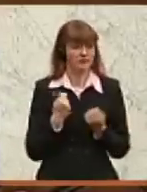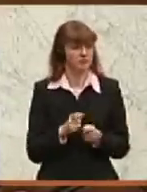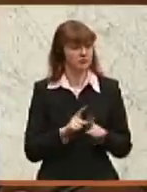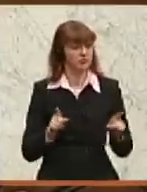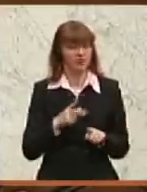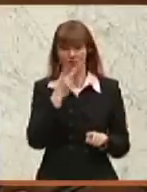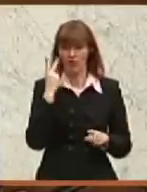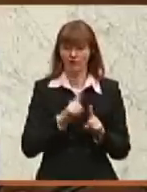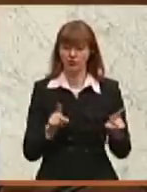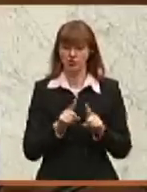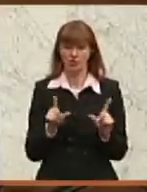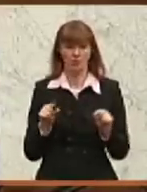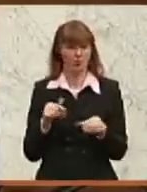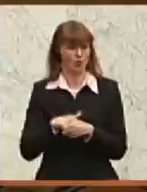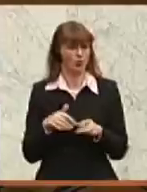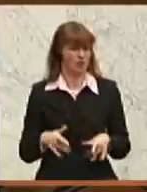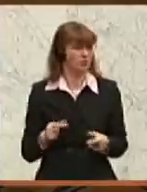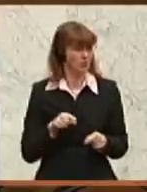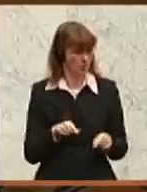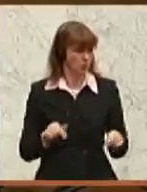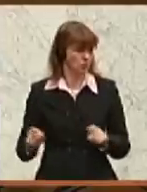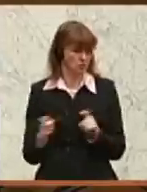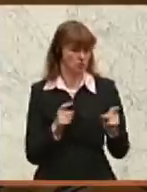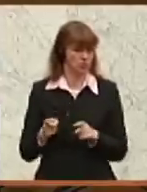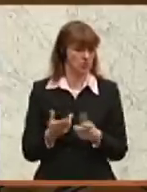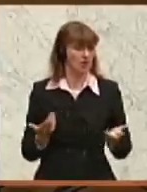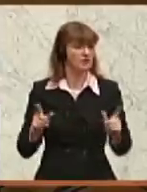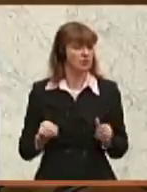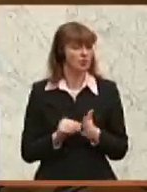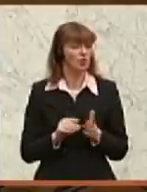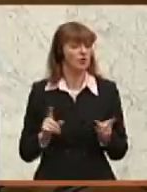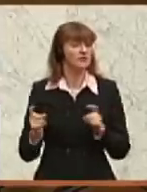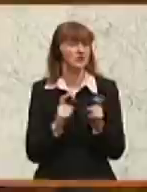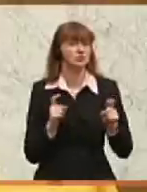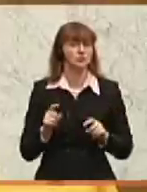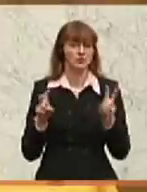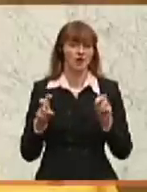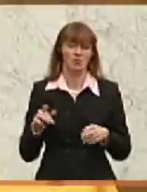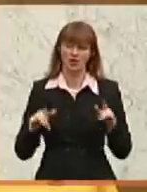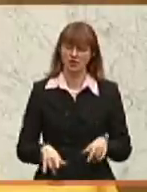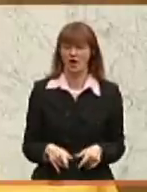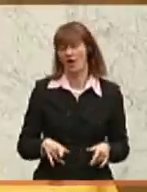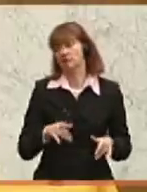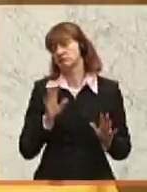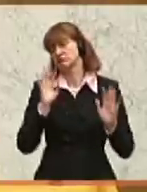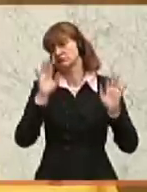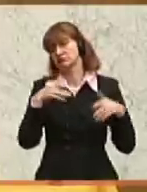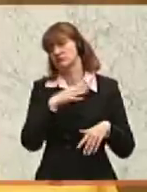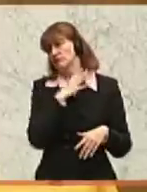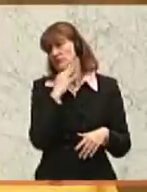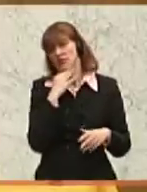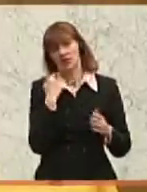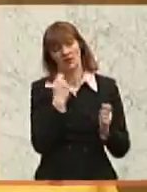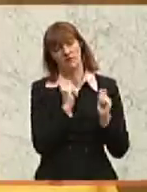Bedeutung hat. Und auch darüber werden wir diskutieren müssen. Apropos Diskussion. Es liegen zahlreiche Vorschläge auf dem